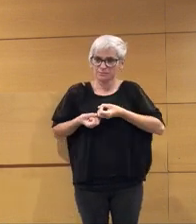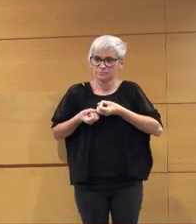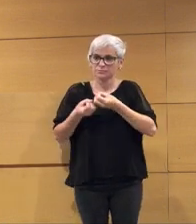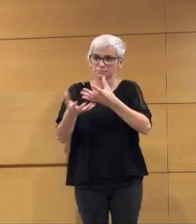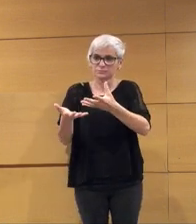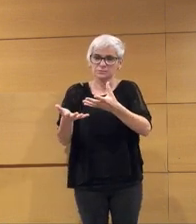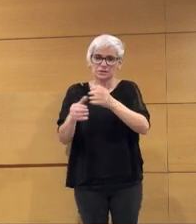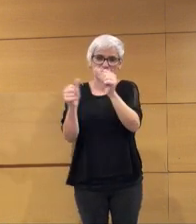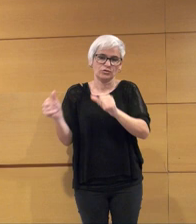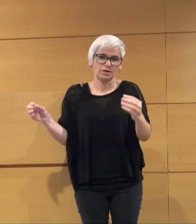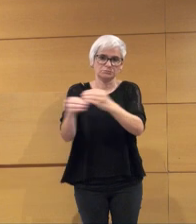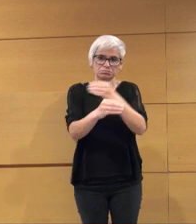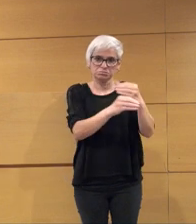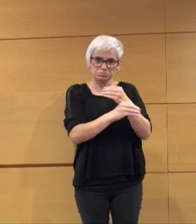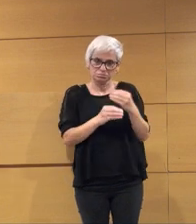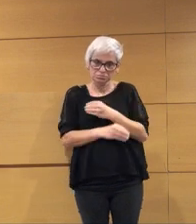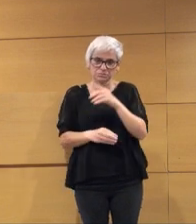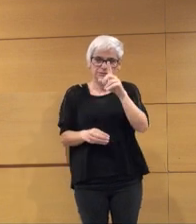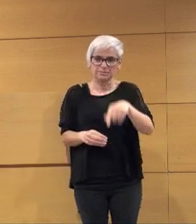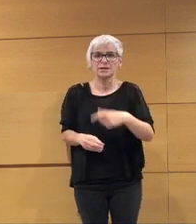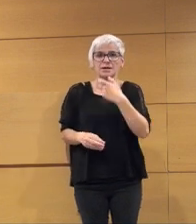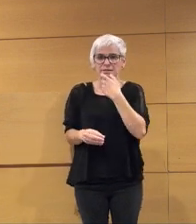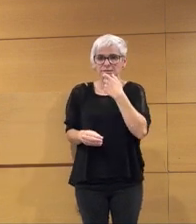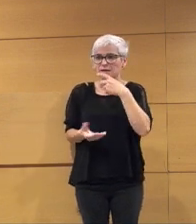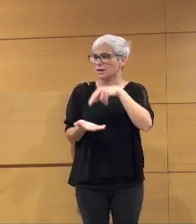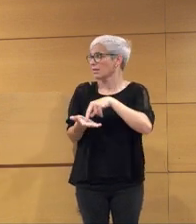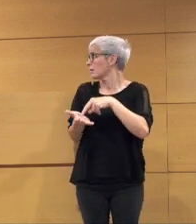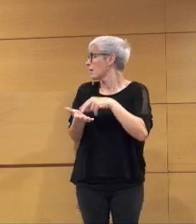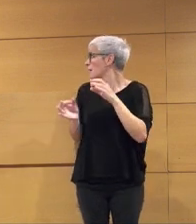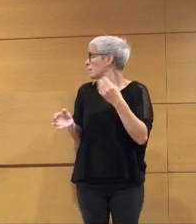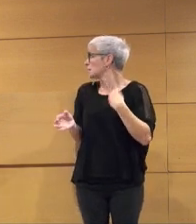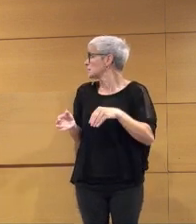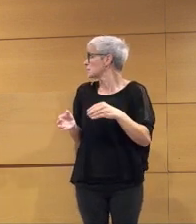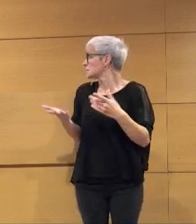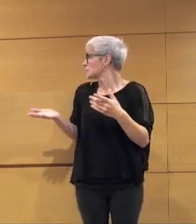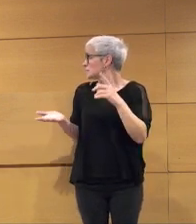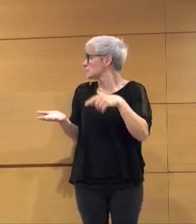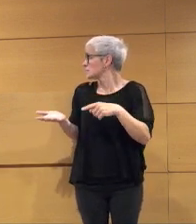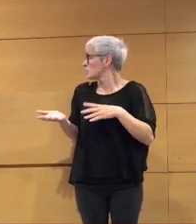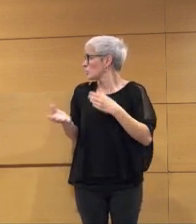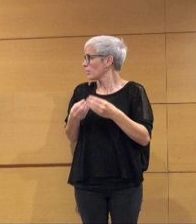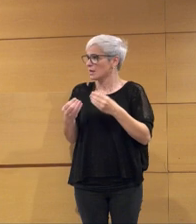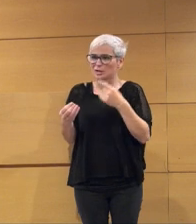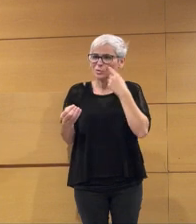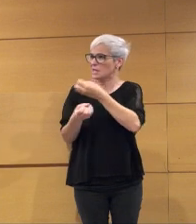molt diferents, i ens agradaria tenir cert impacte a escala catalana, que ens conegueu, de moment aquí ja sou uns quants que ens